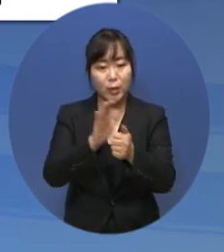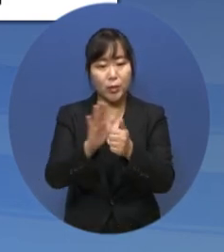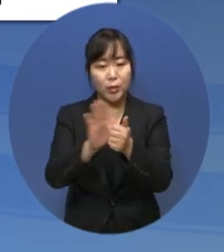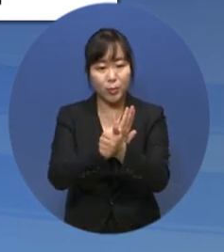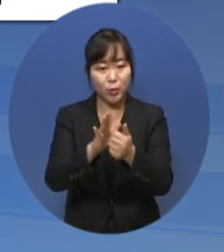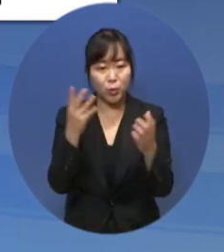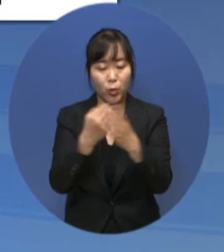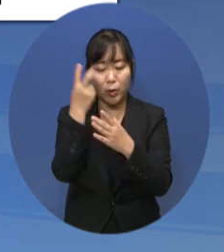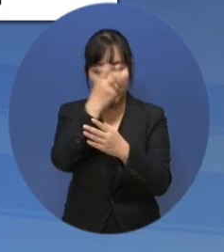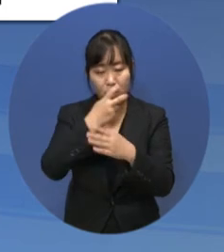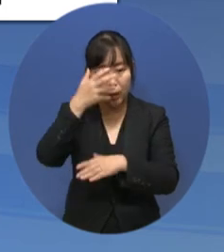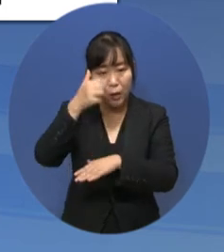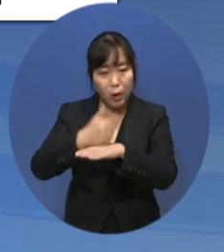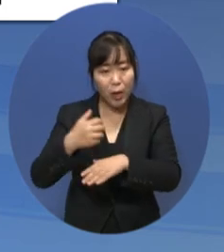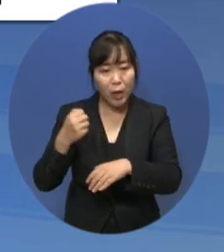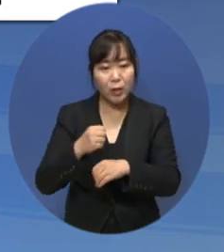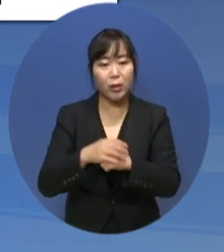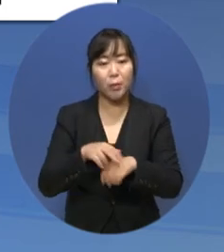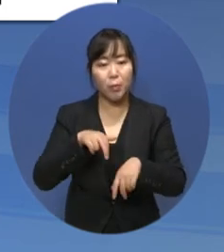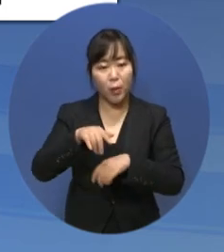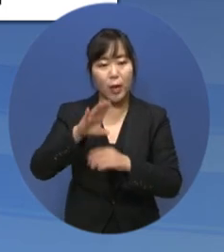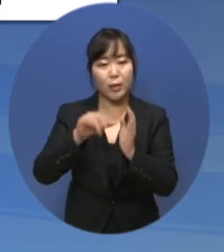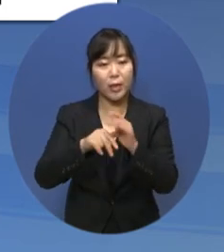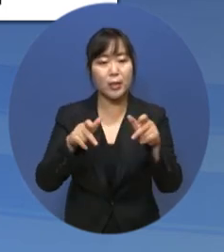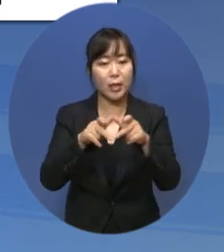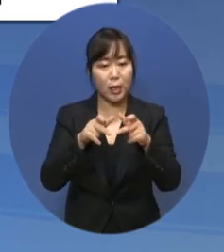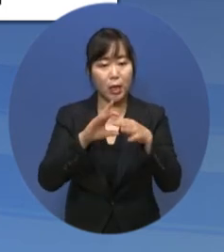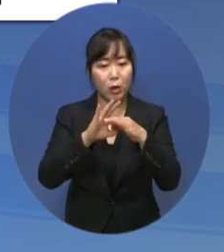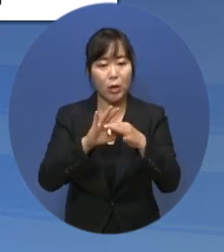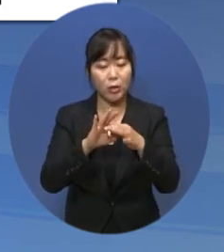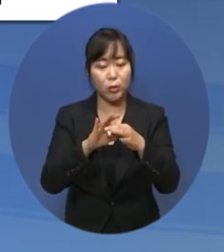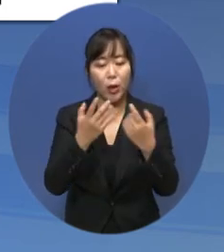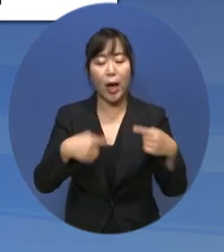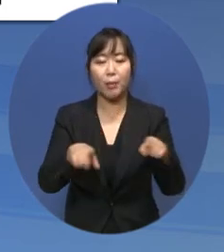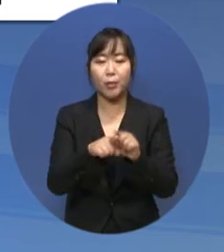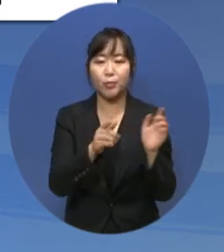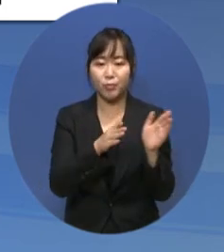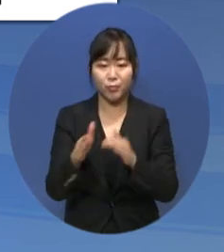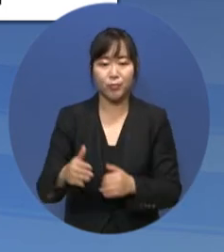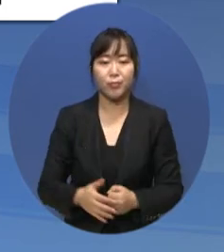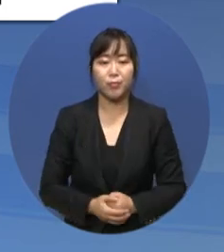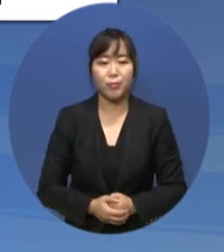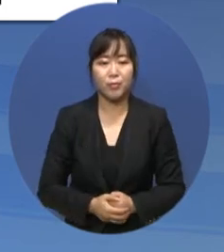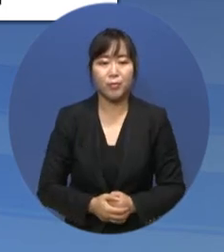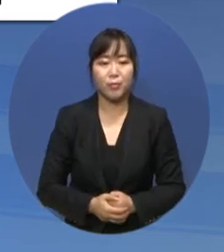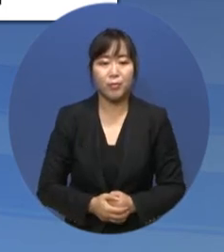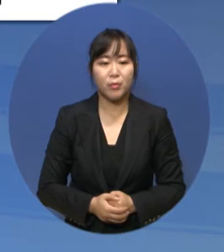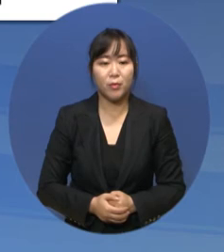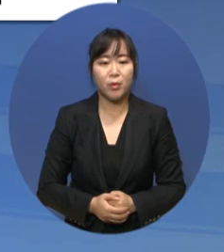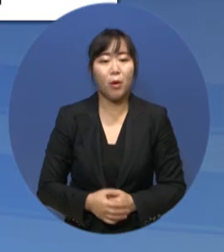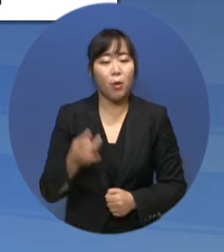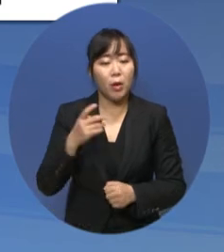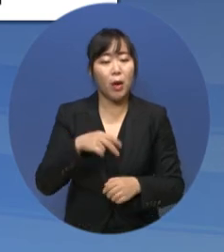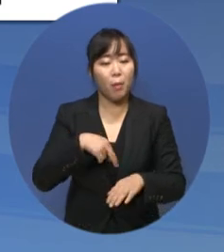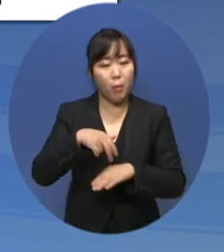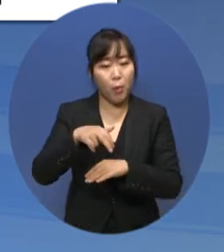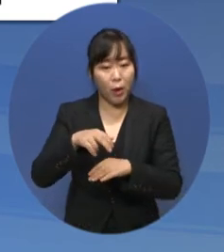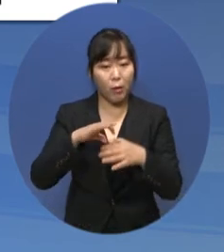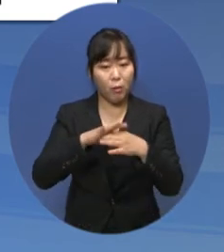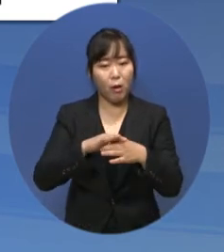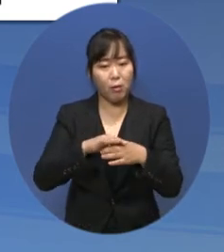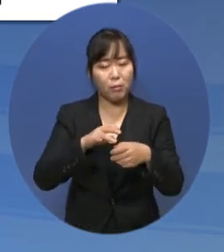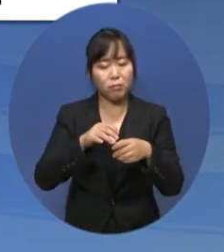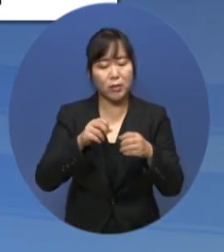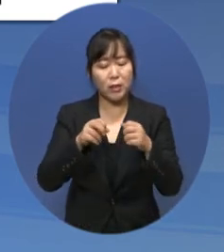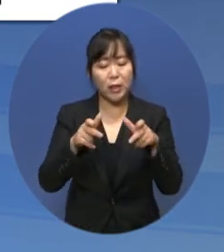등을 반영한 보행상 장애 규정도 함께 마련됩니다. 기존 보행상 장애 기준에는